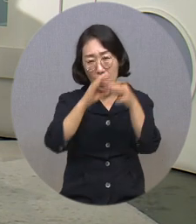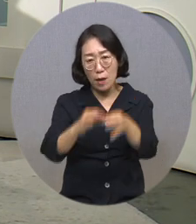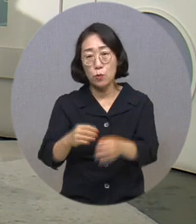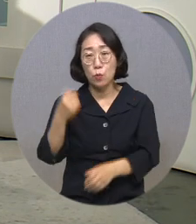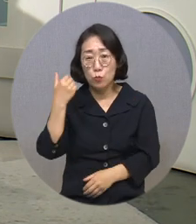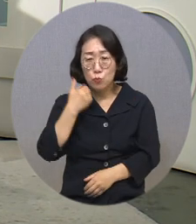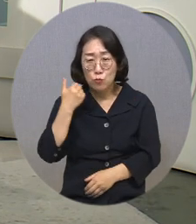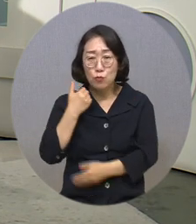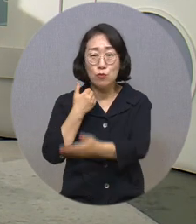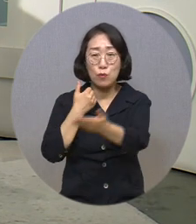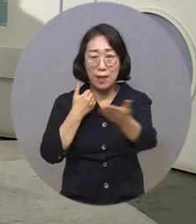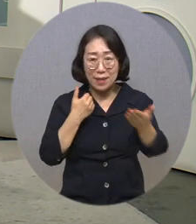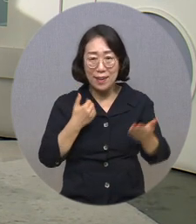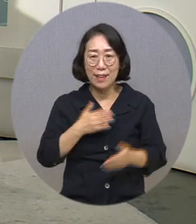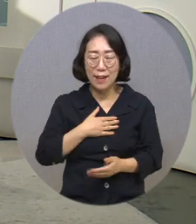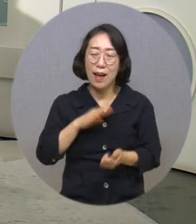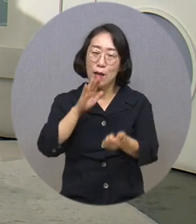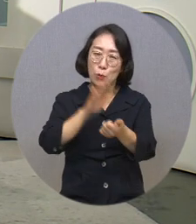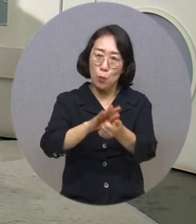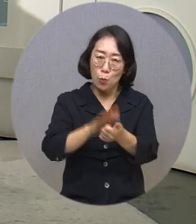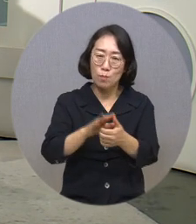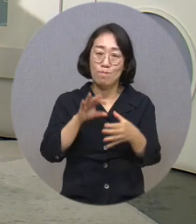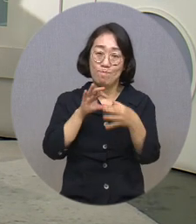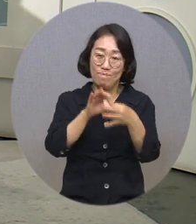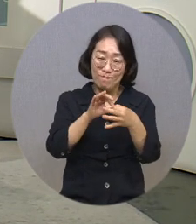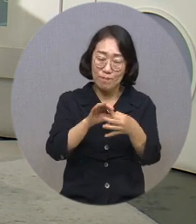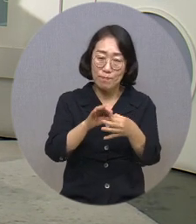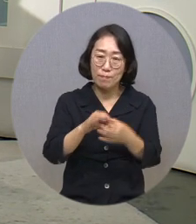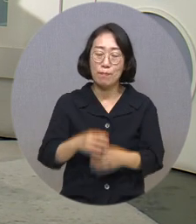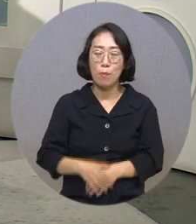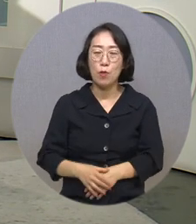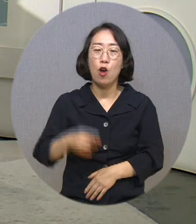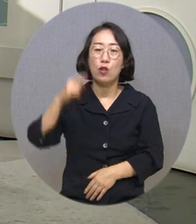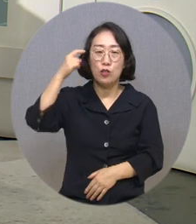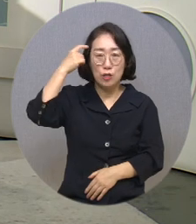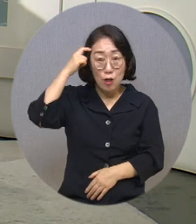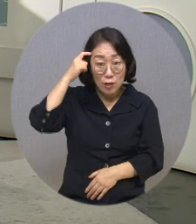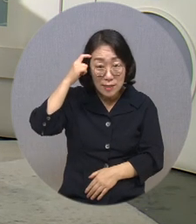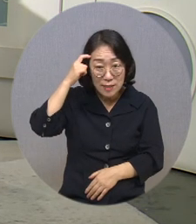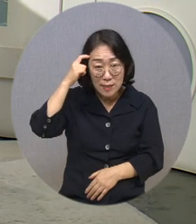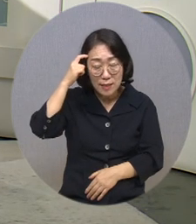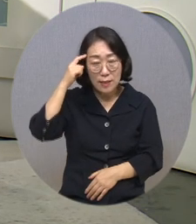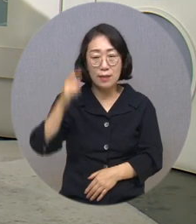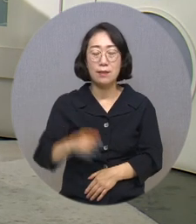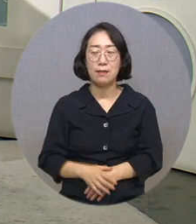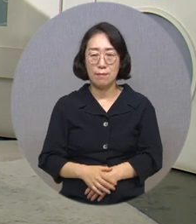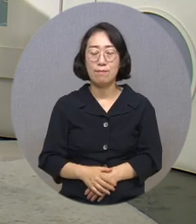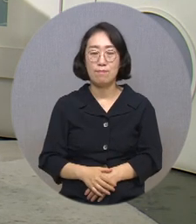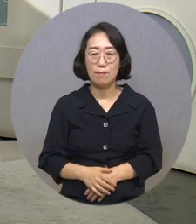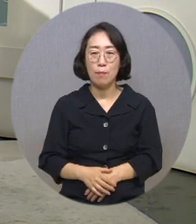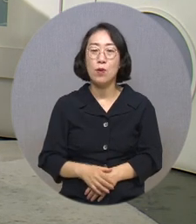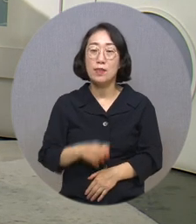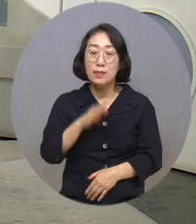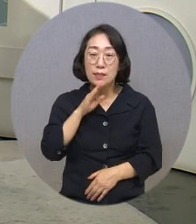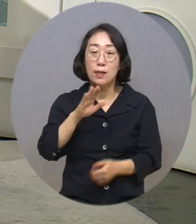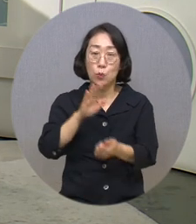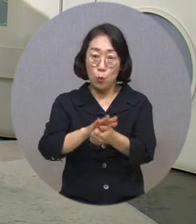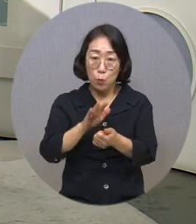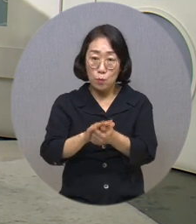누군가에게 내가 산타가 된다. 정신적이든 이건 종교를 떠나서 예. 아 그래서? 그래서 제가 이제 일부러